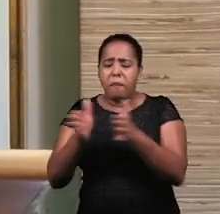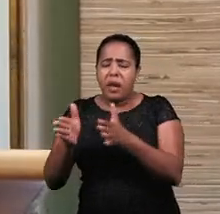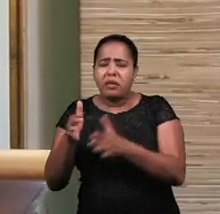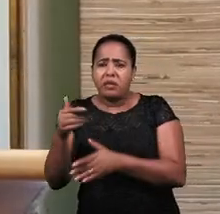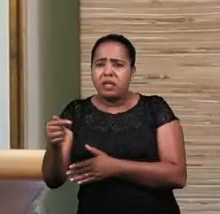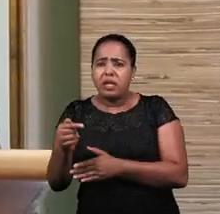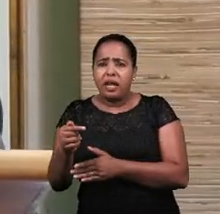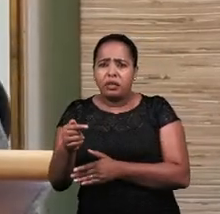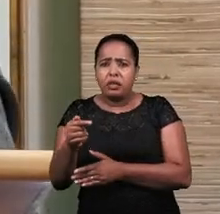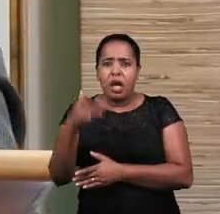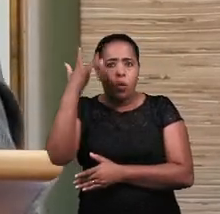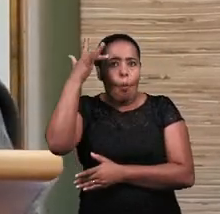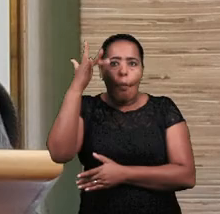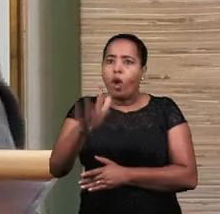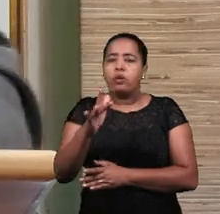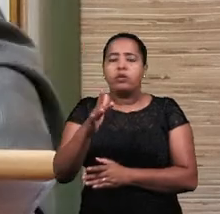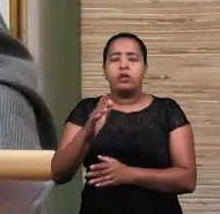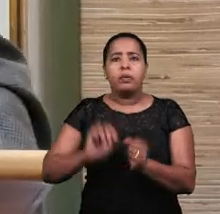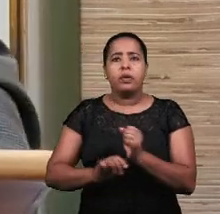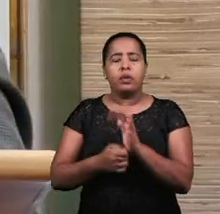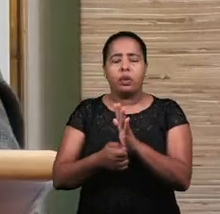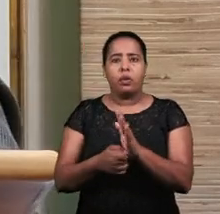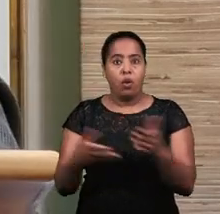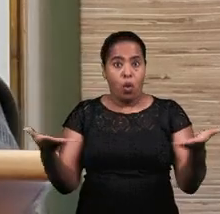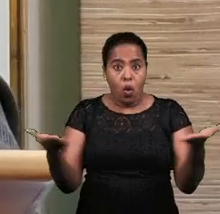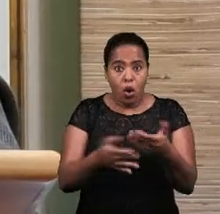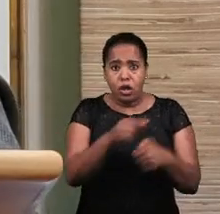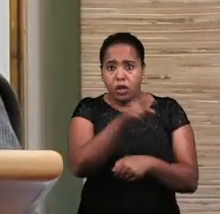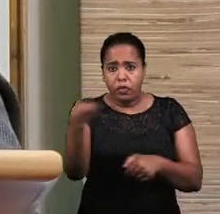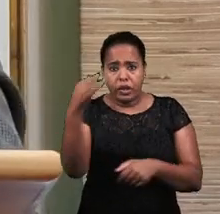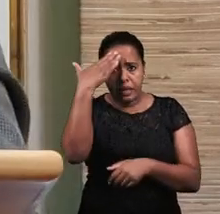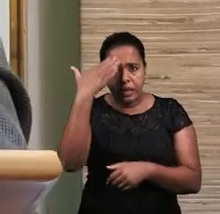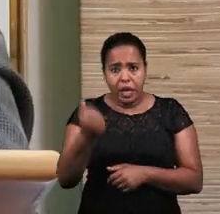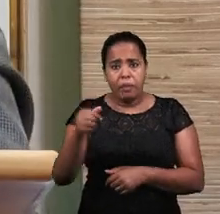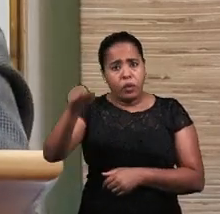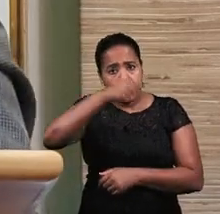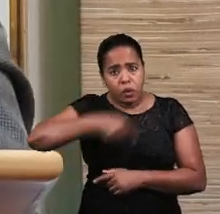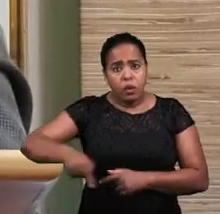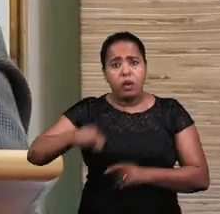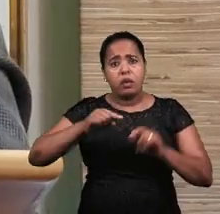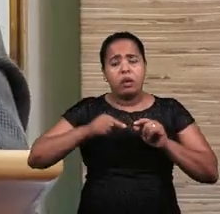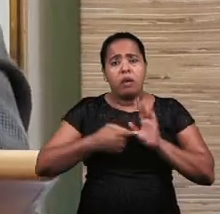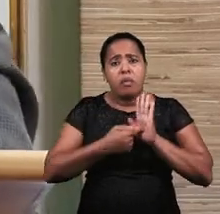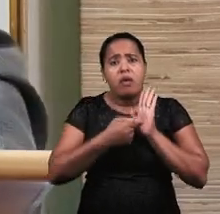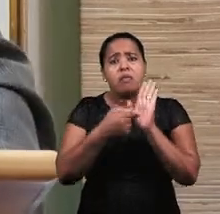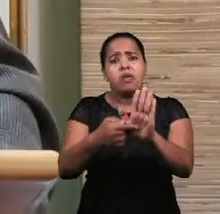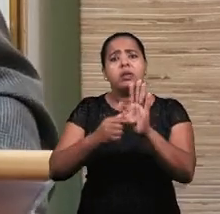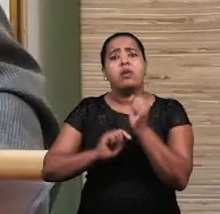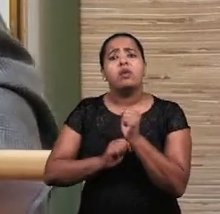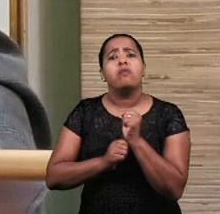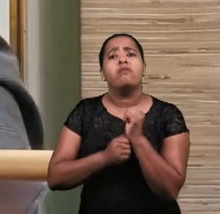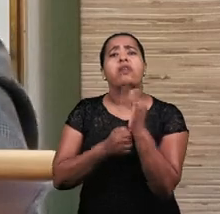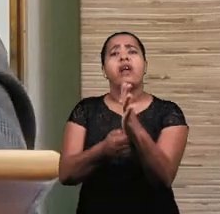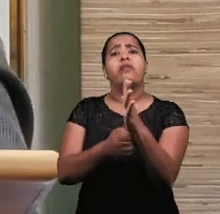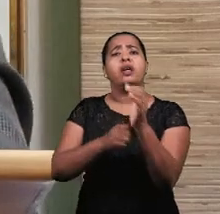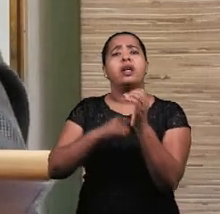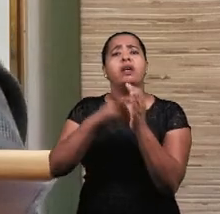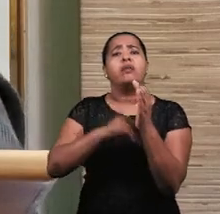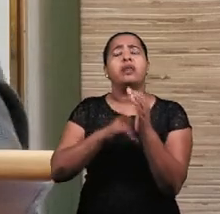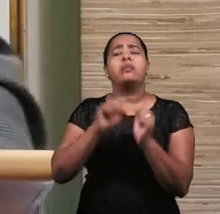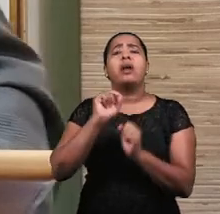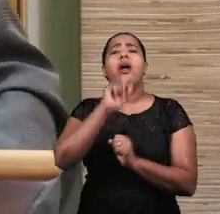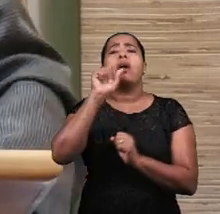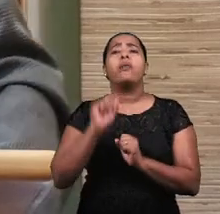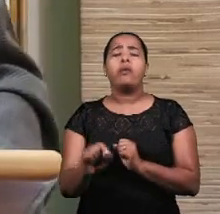énigme. Et aujourd'hui, vous prenez connaissance. Nous sommes ici pour dire cela, pour déclarer cette énigme. L'énigme est